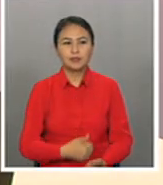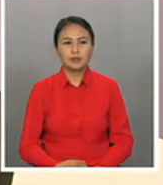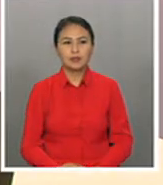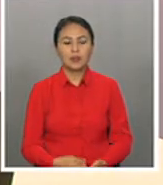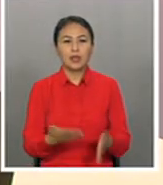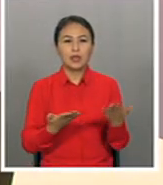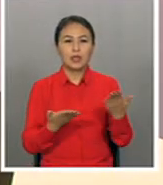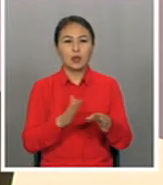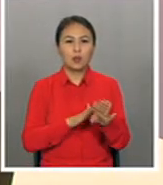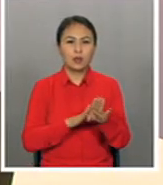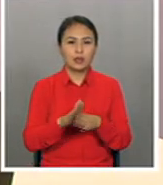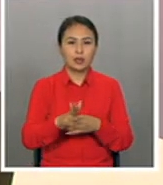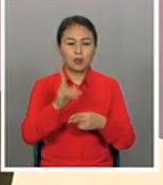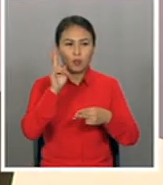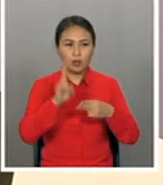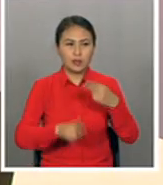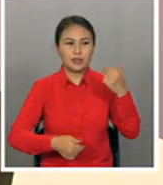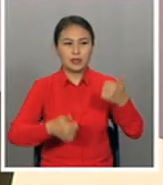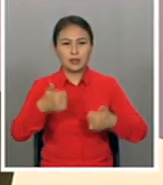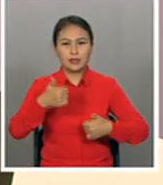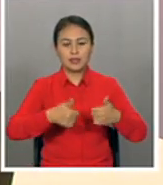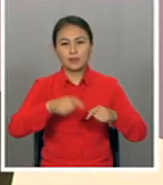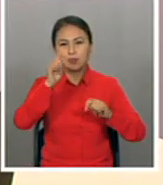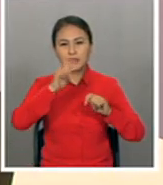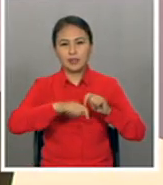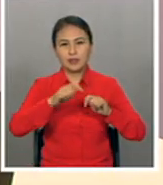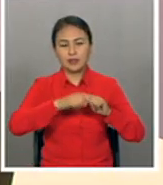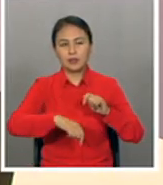Орындап болсаңдар, салыстырып тексеріп көрейік.